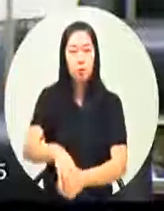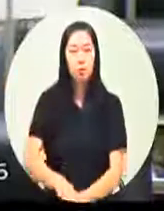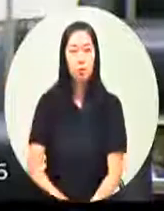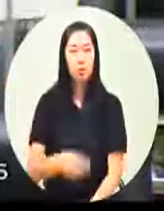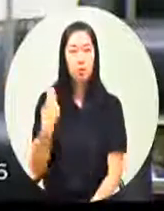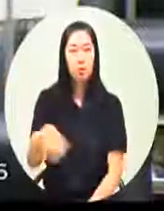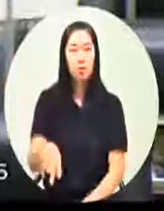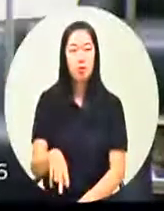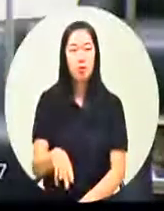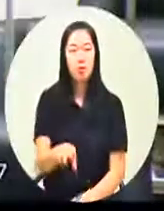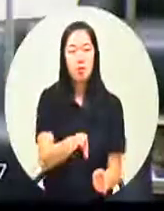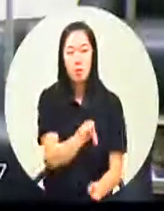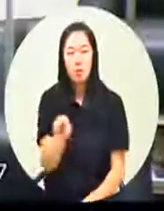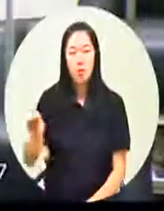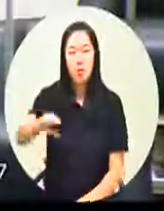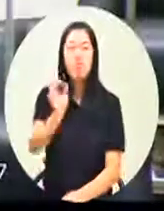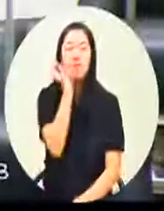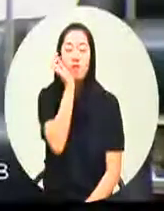着冈山